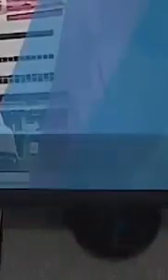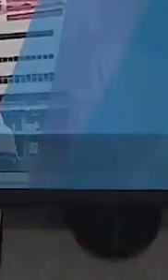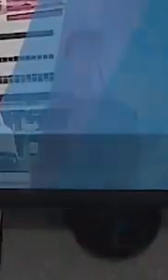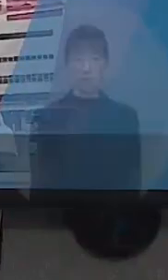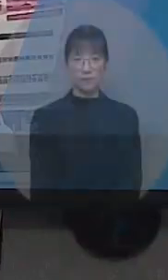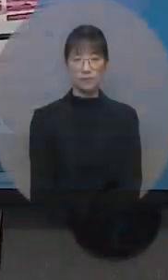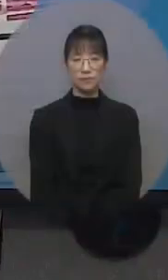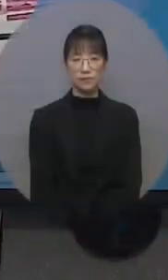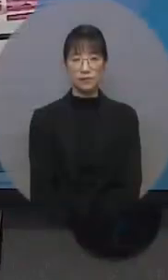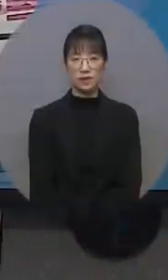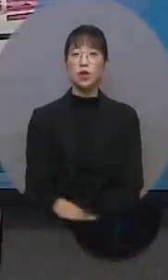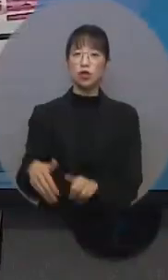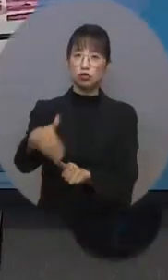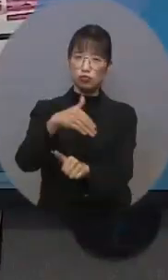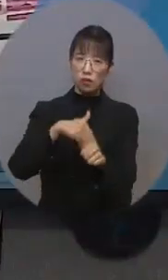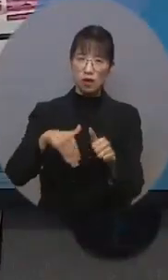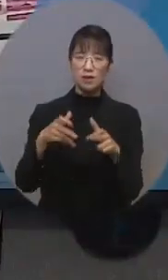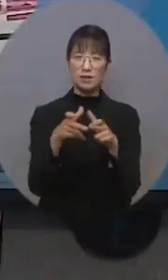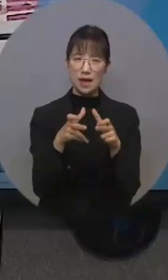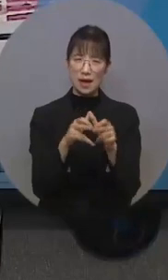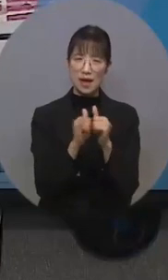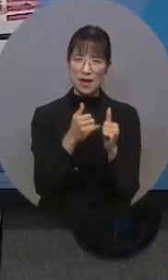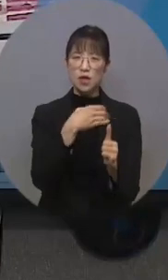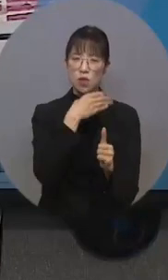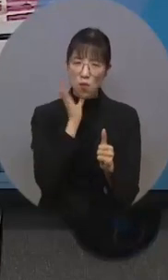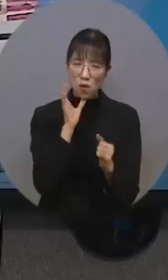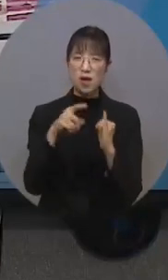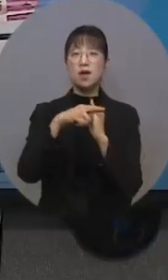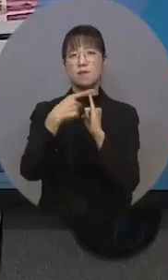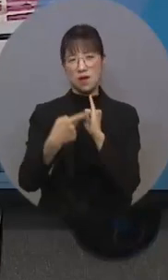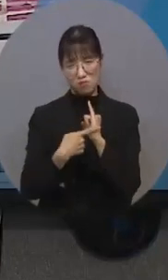우리 주변에는 장애인이나 노인이나 임산부나